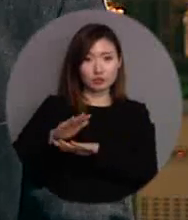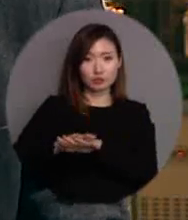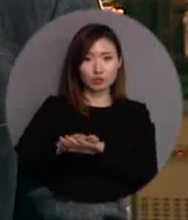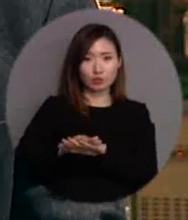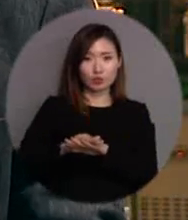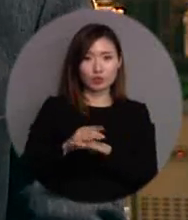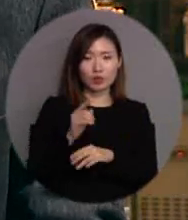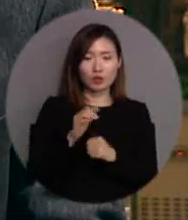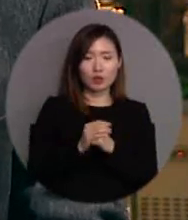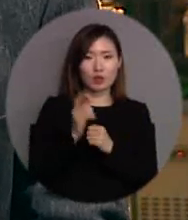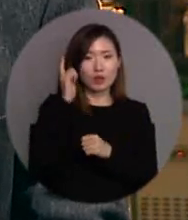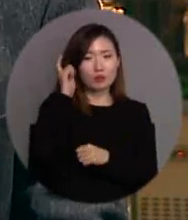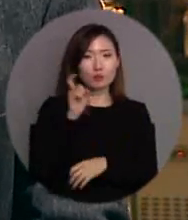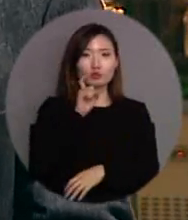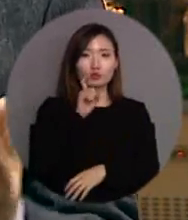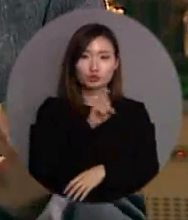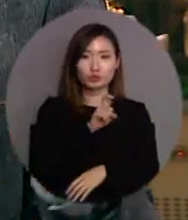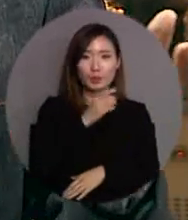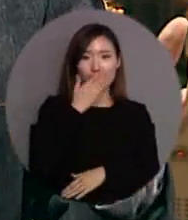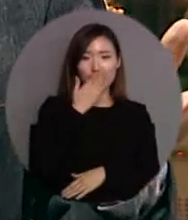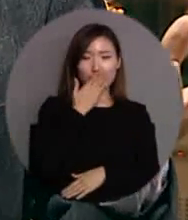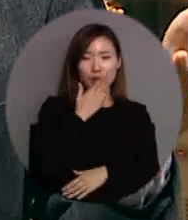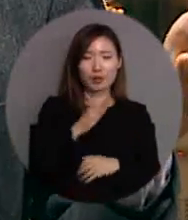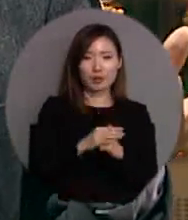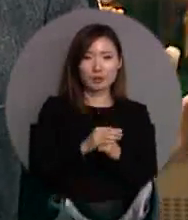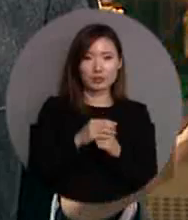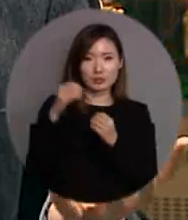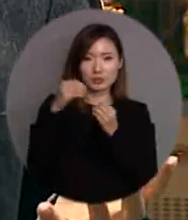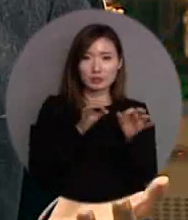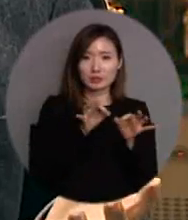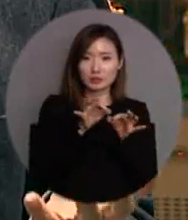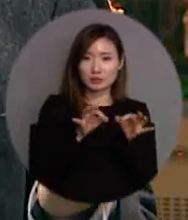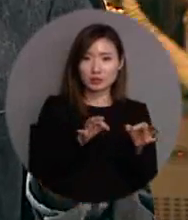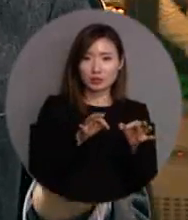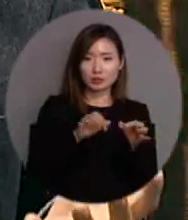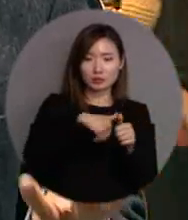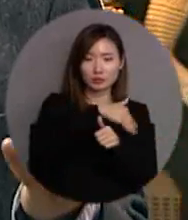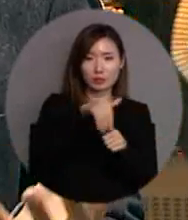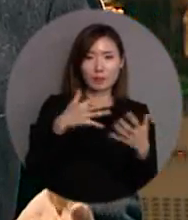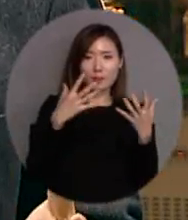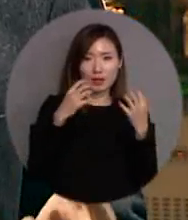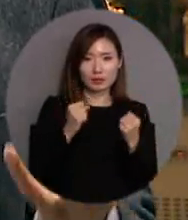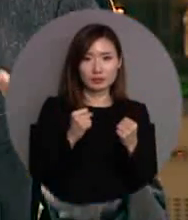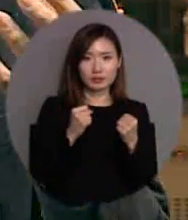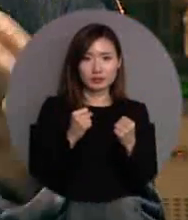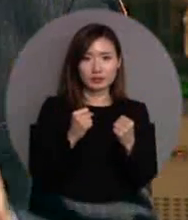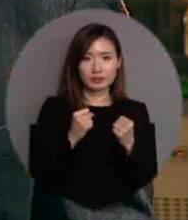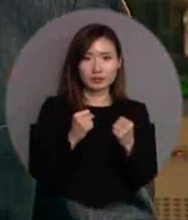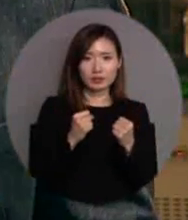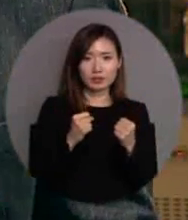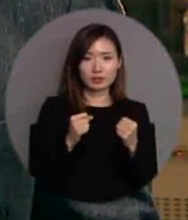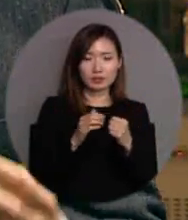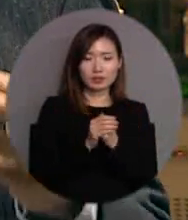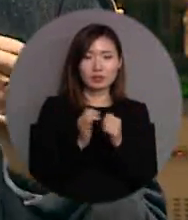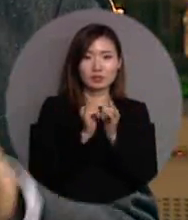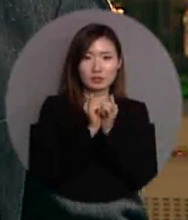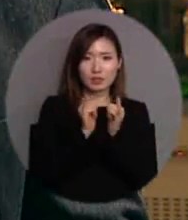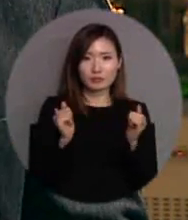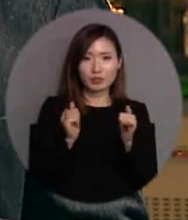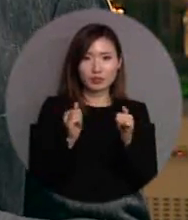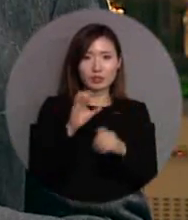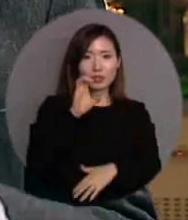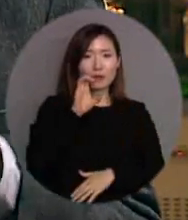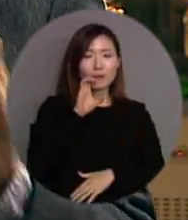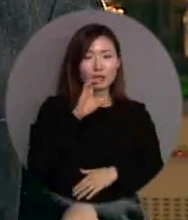휴대폰 충전을 무료로 해 준다든지 아니면 은 이 마우 시장 근처에 사시는 많은 1인 가구들이 이 카페 믈 중심으로 서로